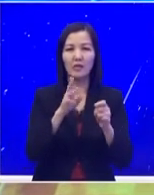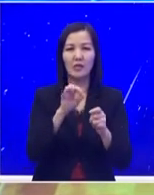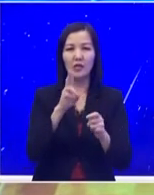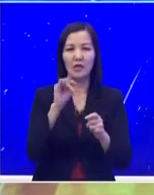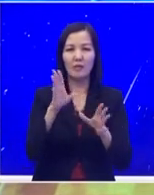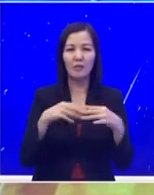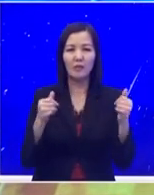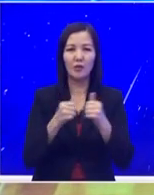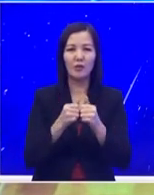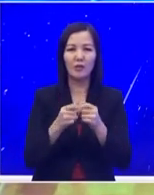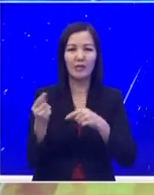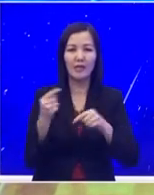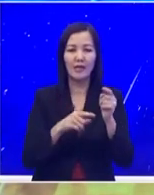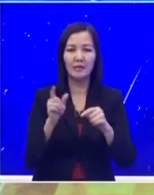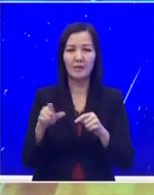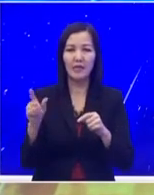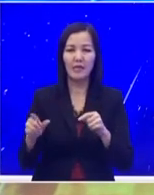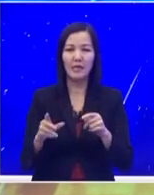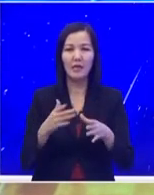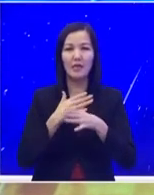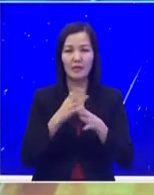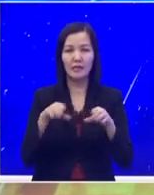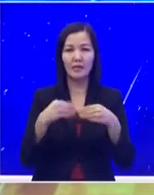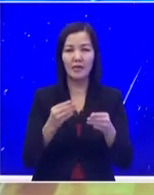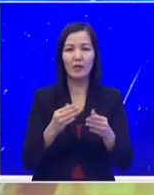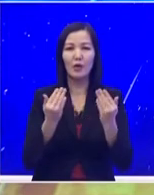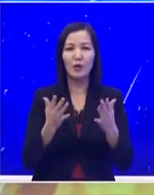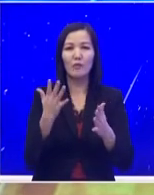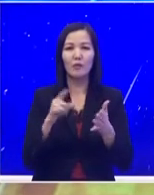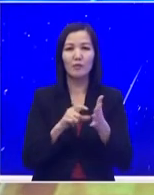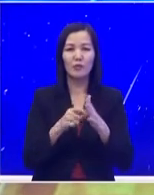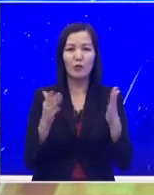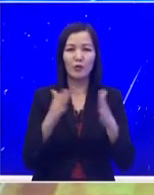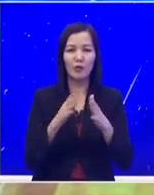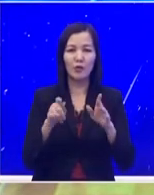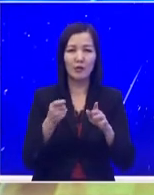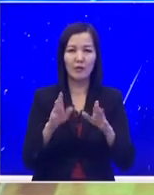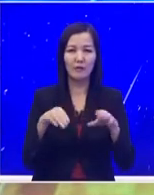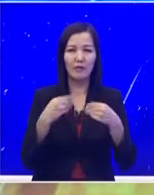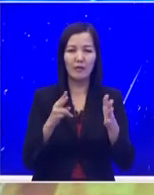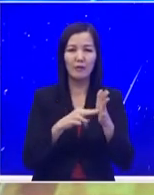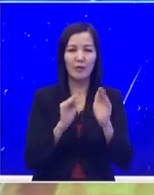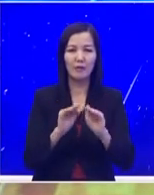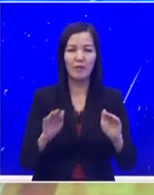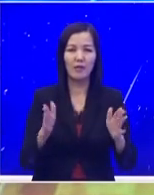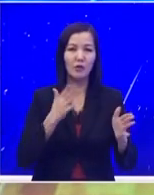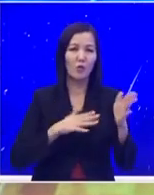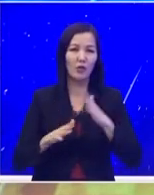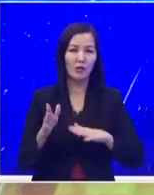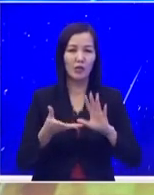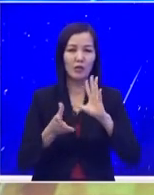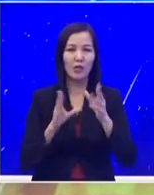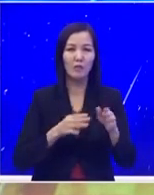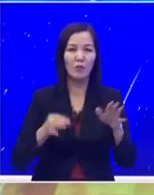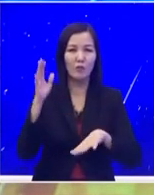Шенгелбаевтар жанұясына жергілікті кәсіпкер жасады. Бүгін 5 бөлмелі үйдің кілті табысталып, 7 баласы қуанышқа